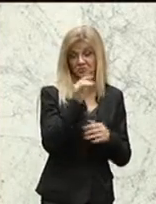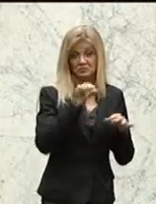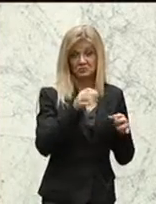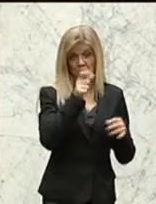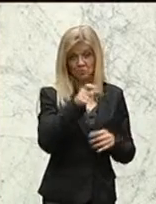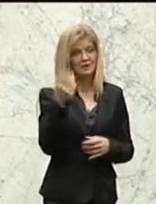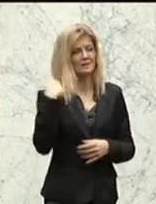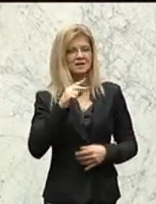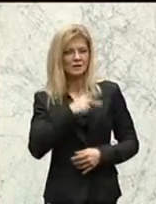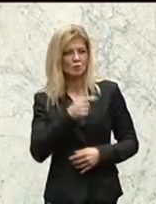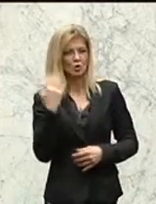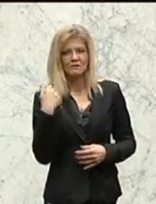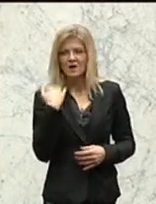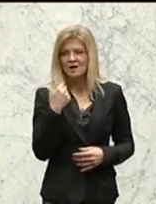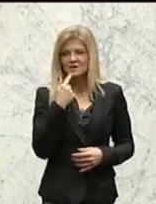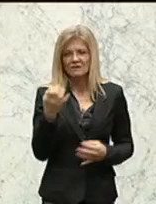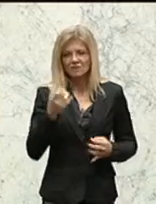ist erschreckend.